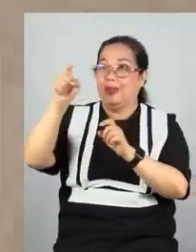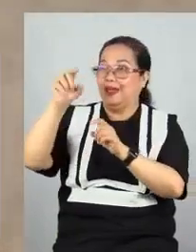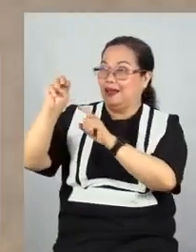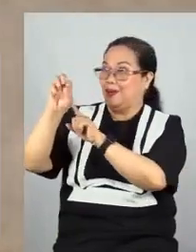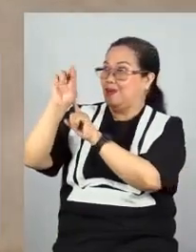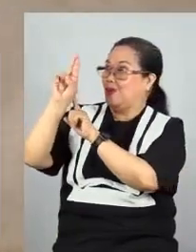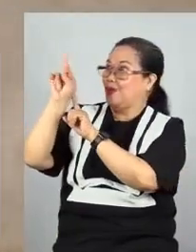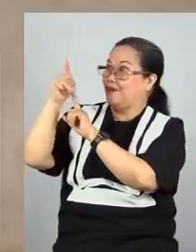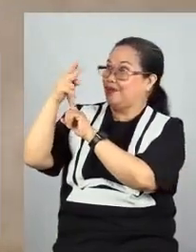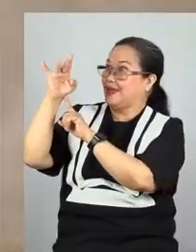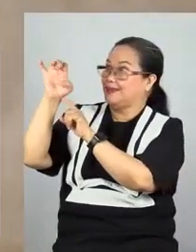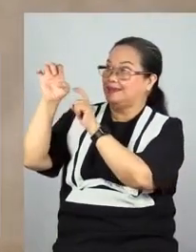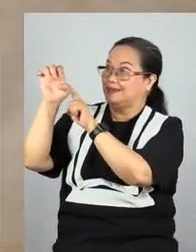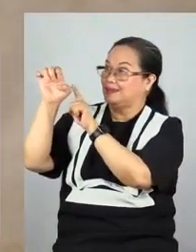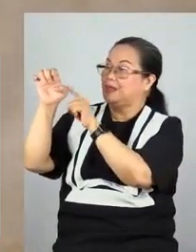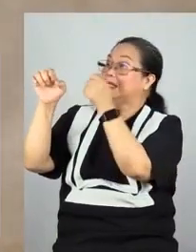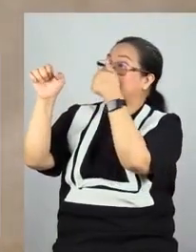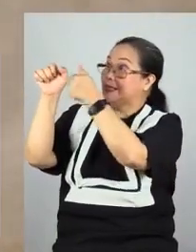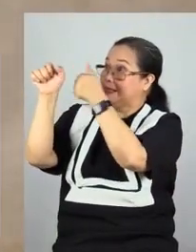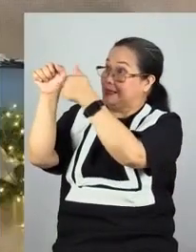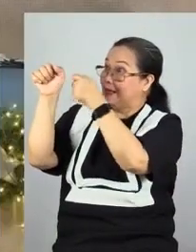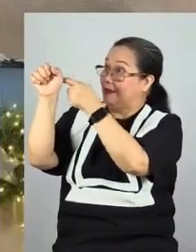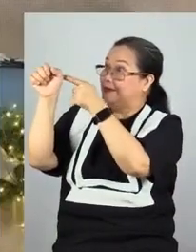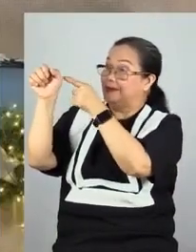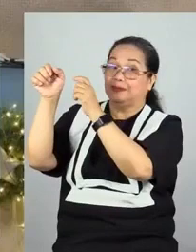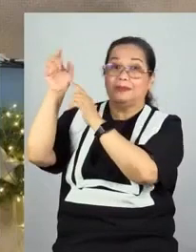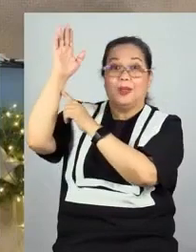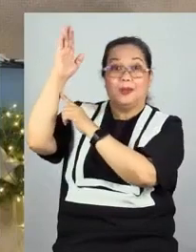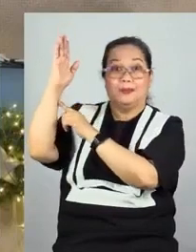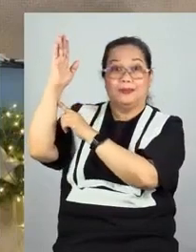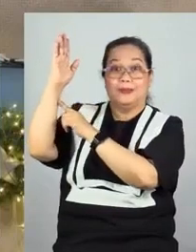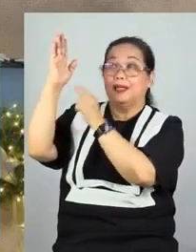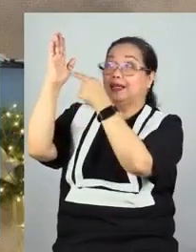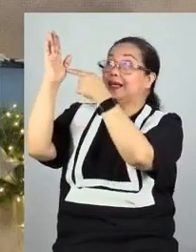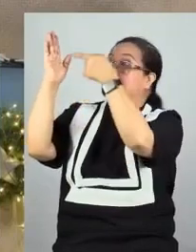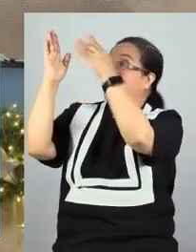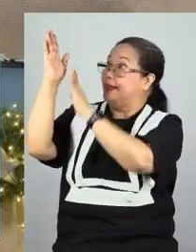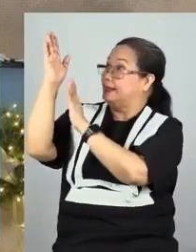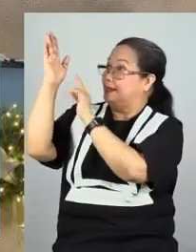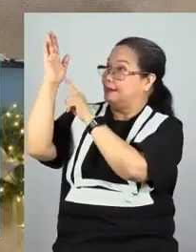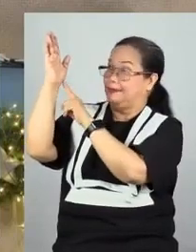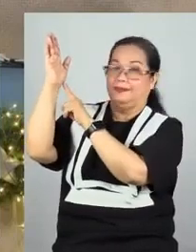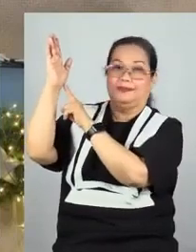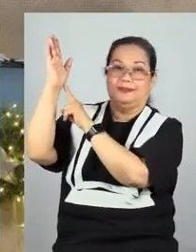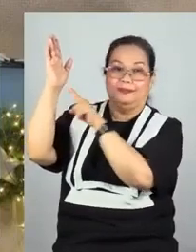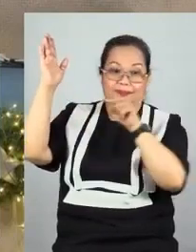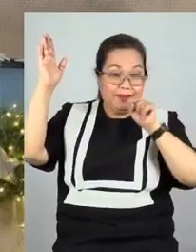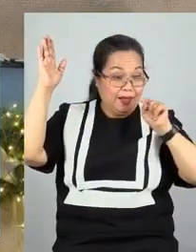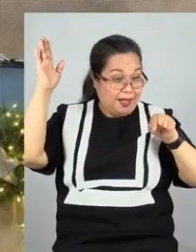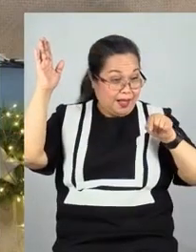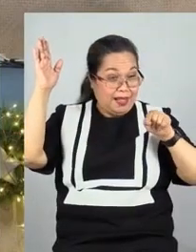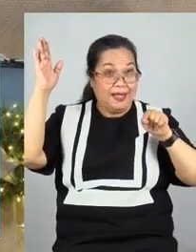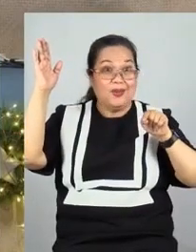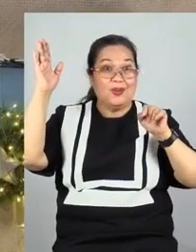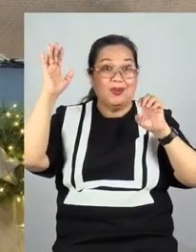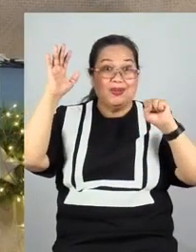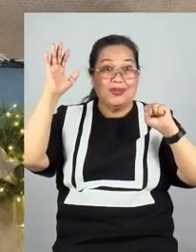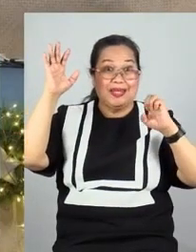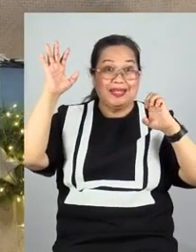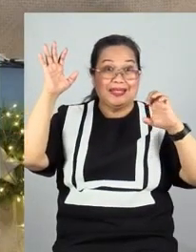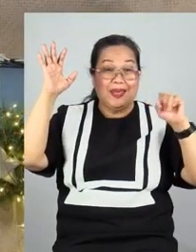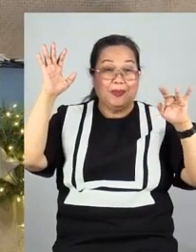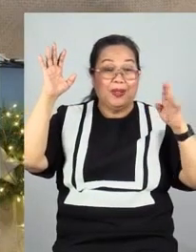morphe, is ang kanyang essential nature ay siya ay Diyos. Yung isa, schema, ang